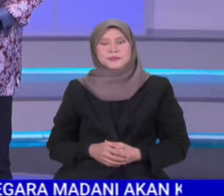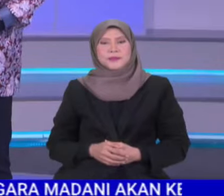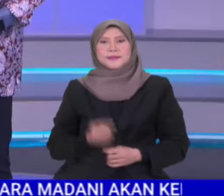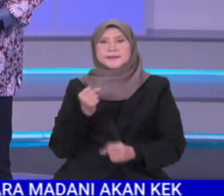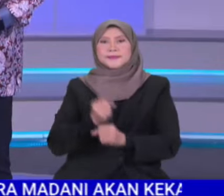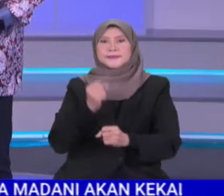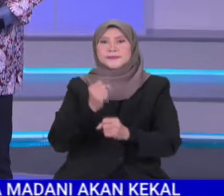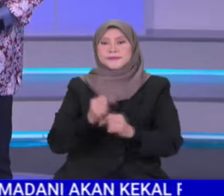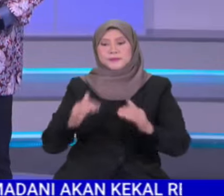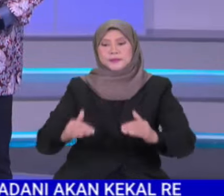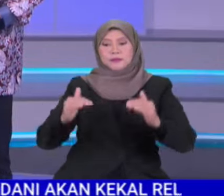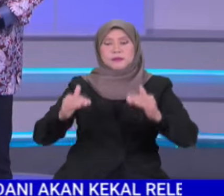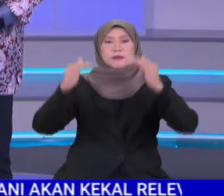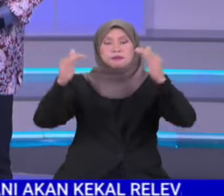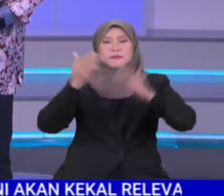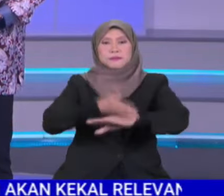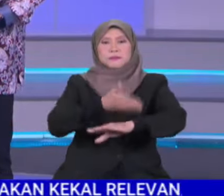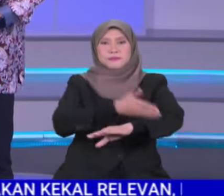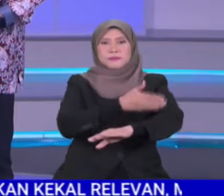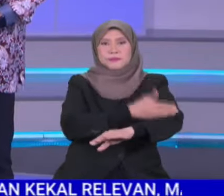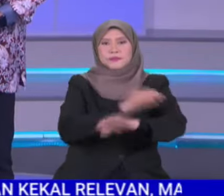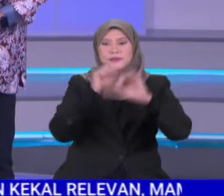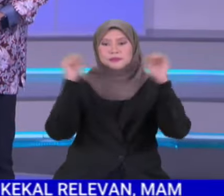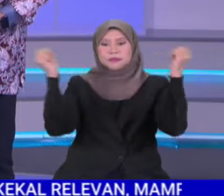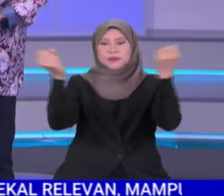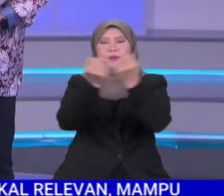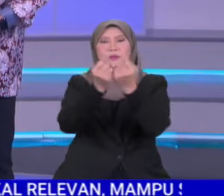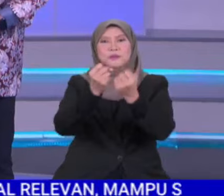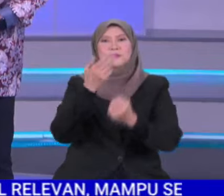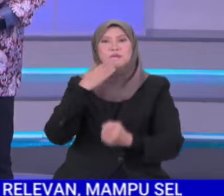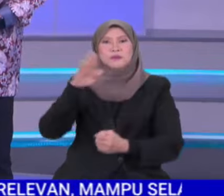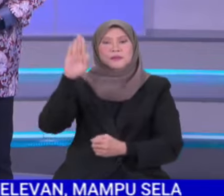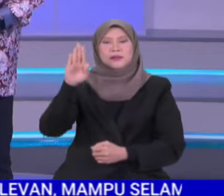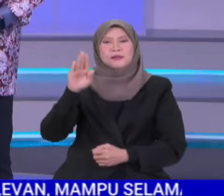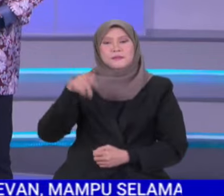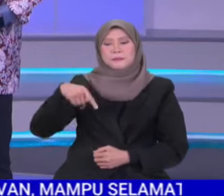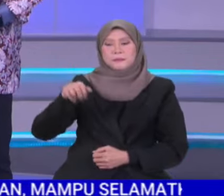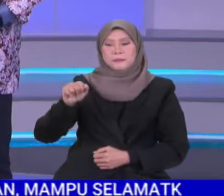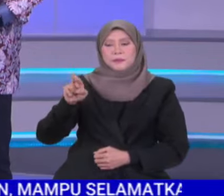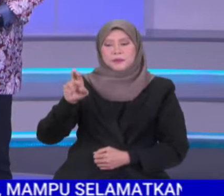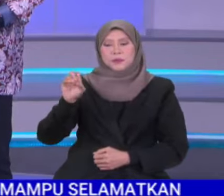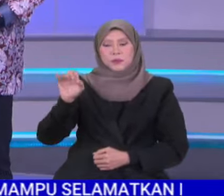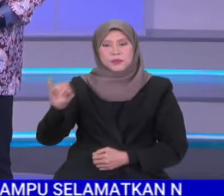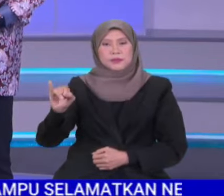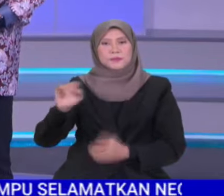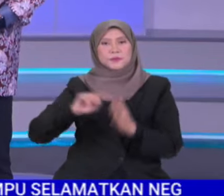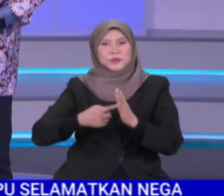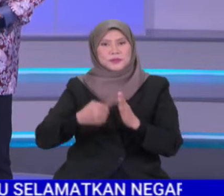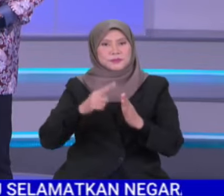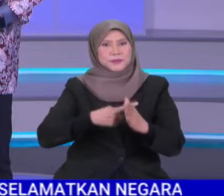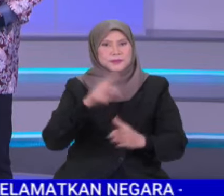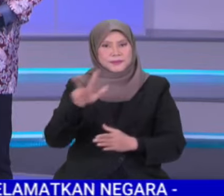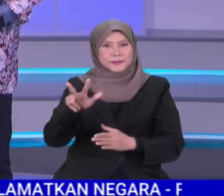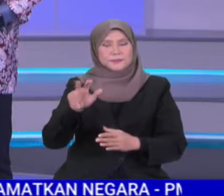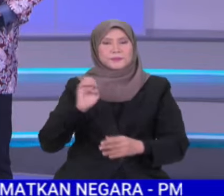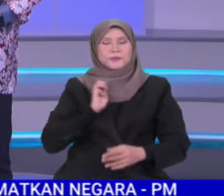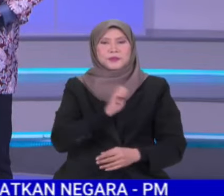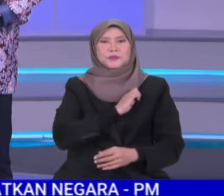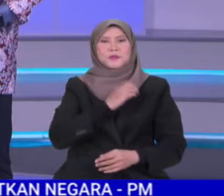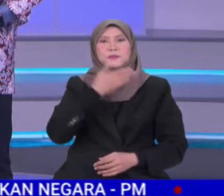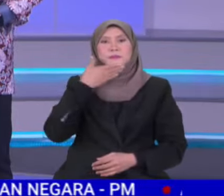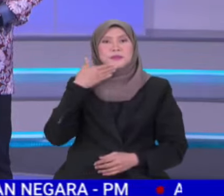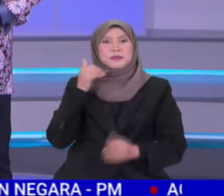Kerja-kerja menaik taraf dan menambah baik kemudahan di Stadium Tuanku Abdul Rahman Star Paroi dijangka bermula bulan Mac ini. Exco Belia